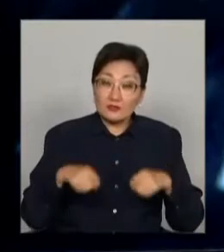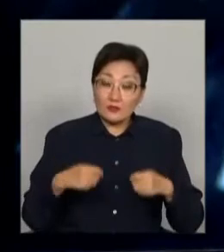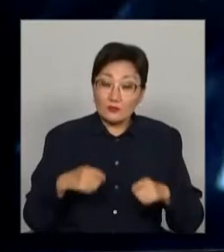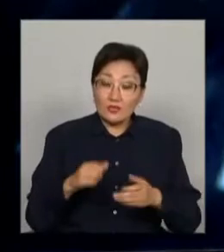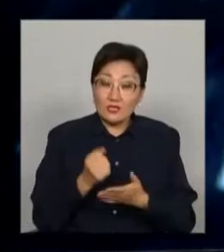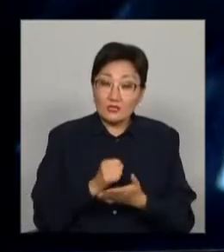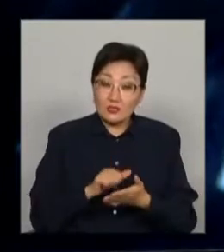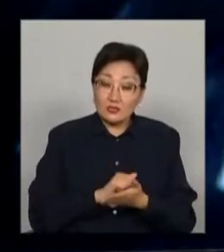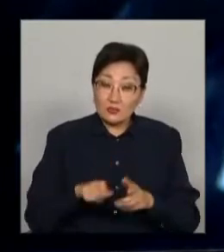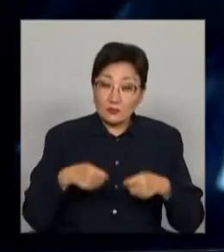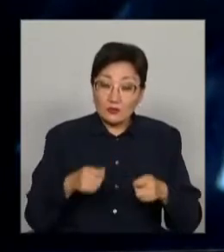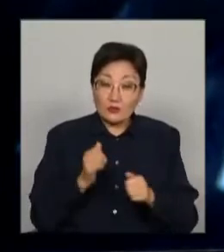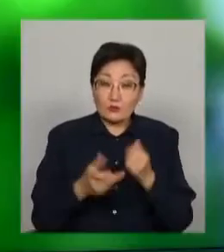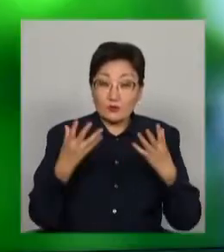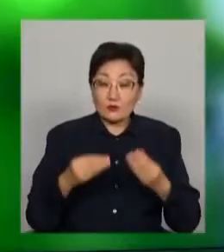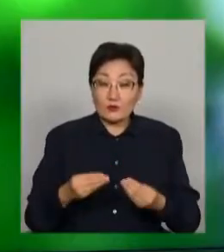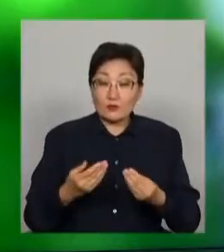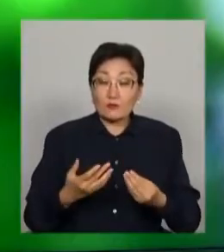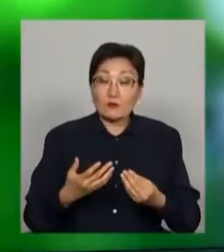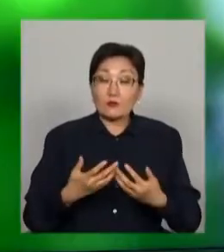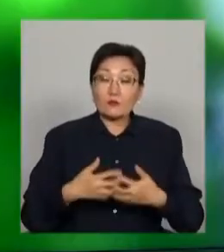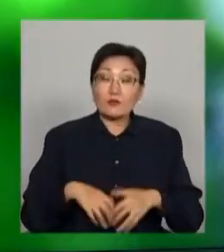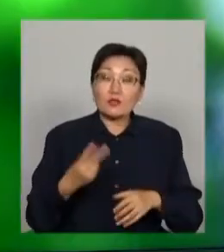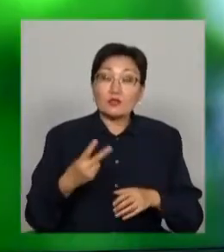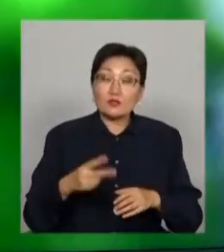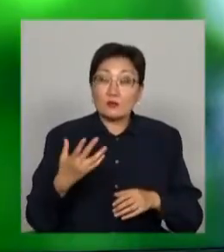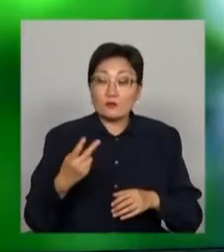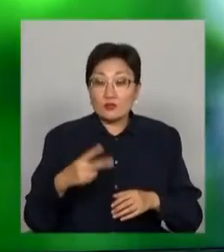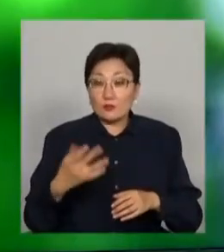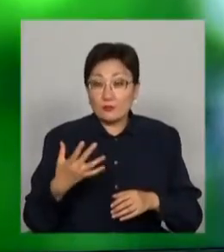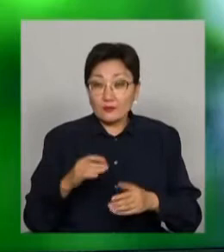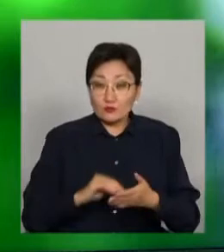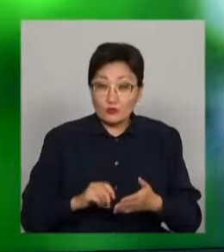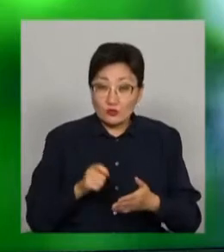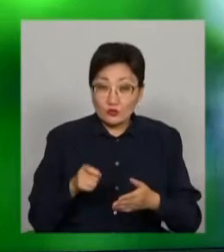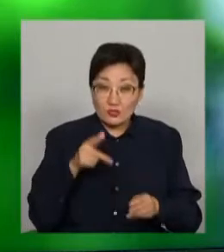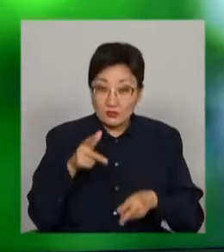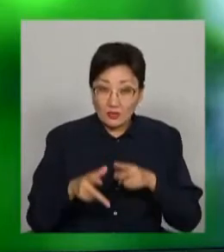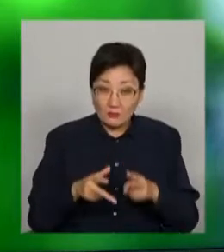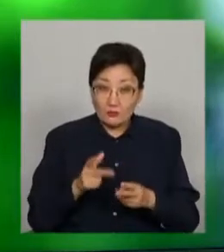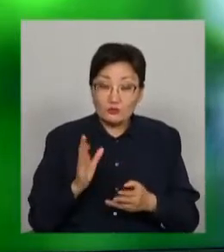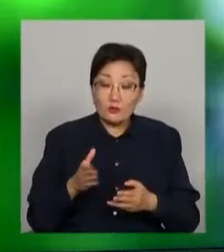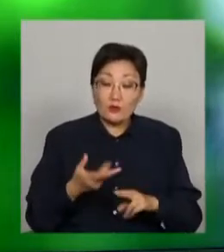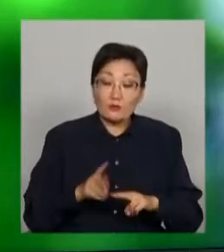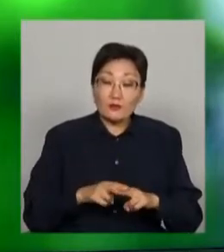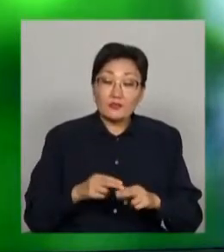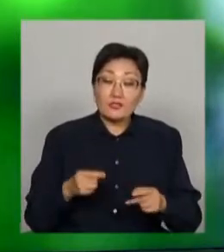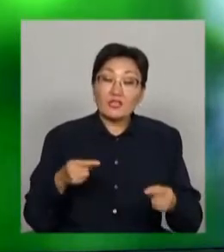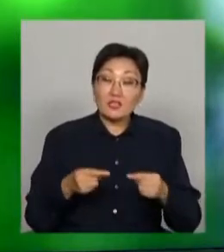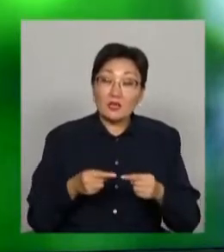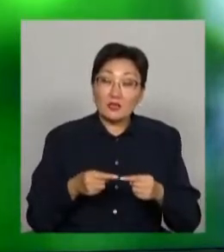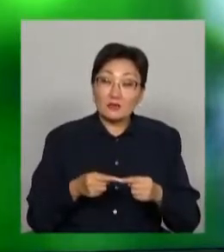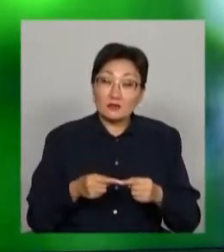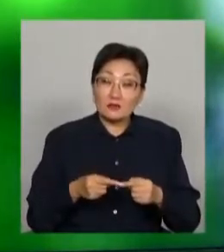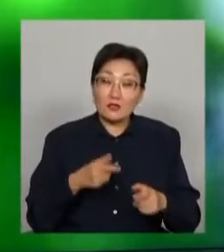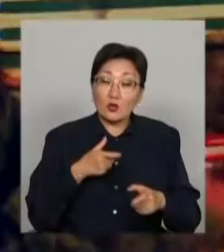лицензия берілді. Күніне орта есеппен алғанда 20-25 өтініш түседі. Бұл нақты алкоголь өнімдерге байланысты.